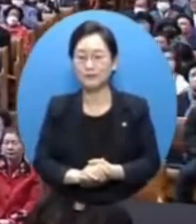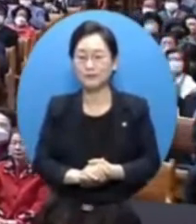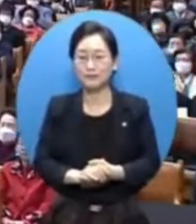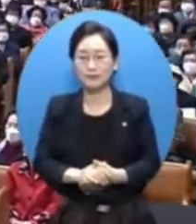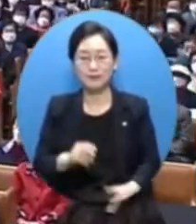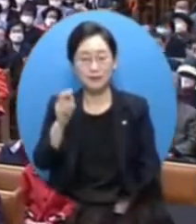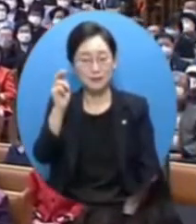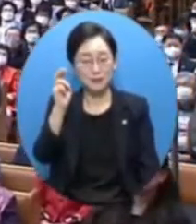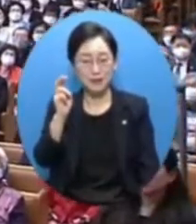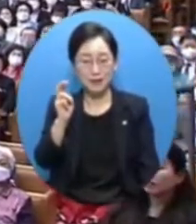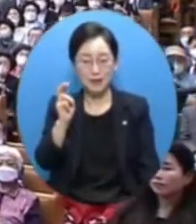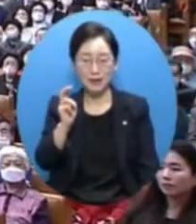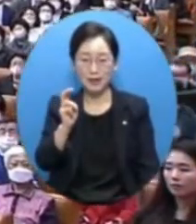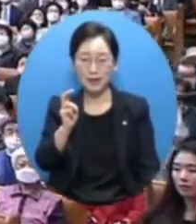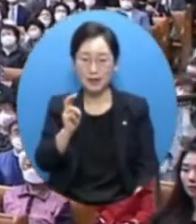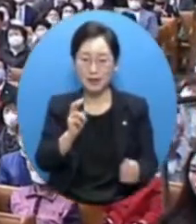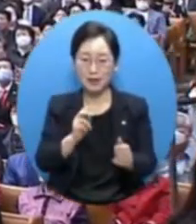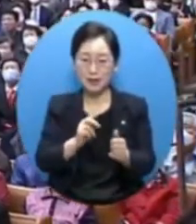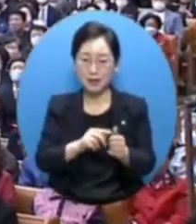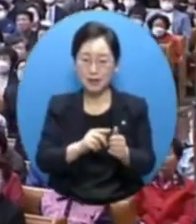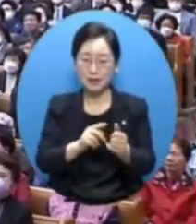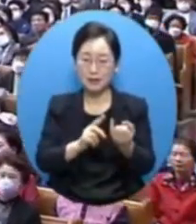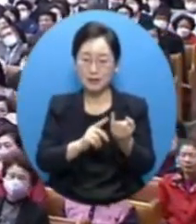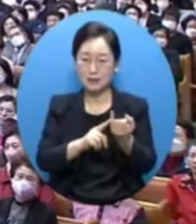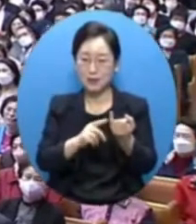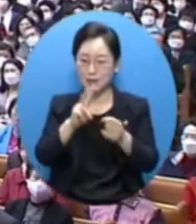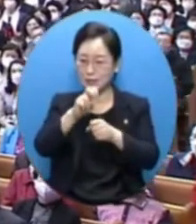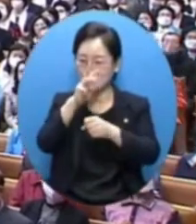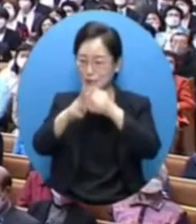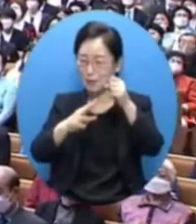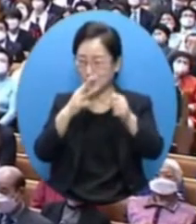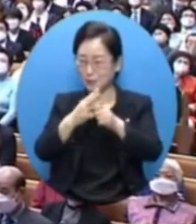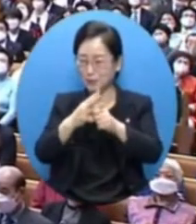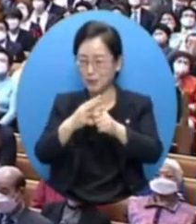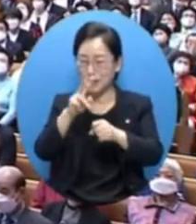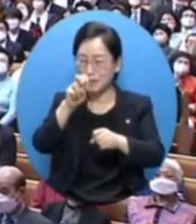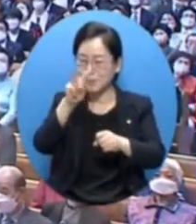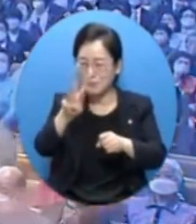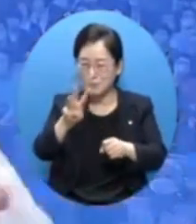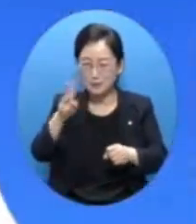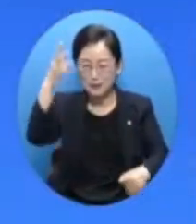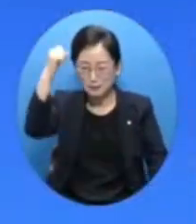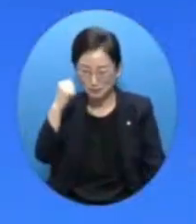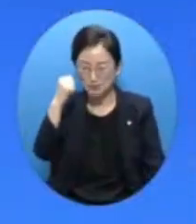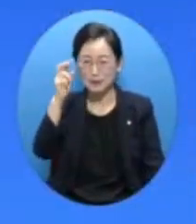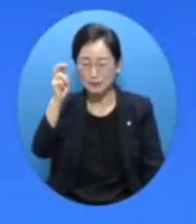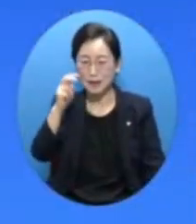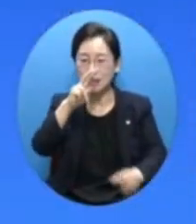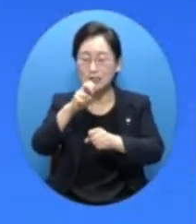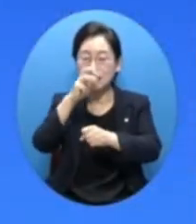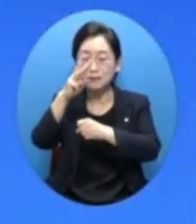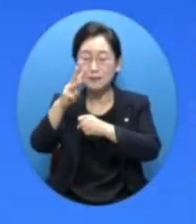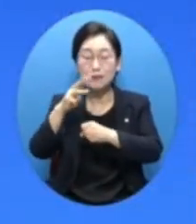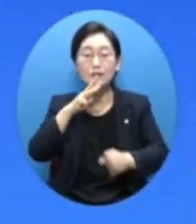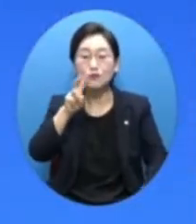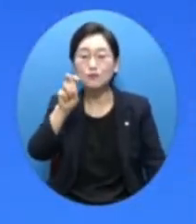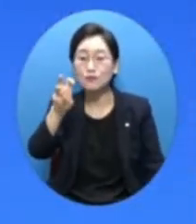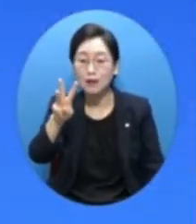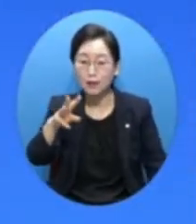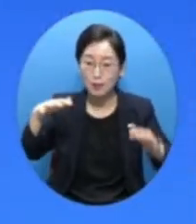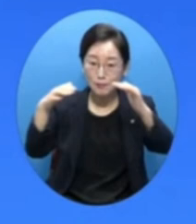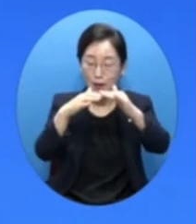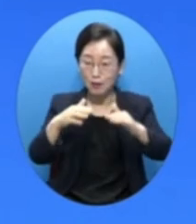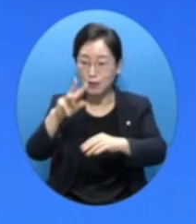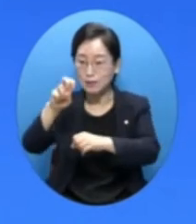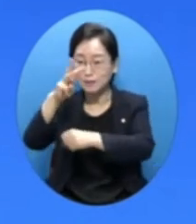아마 이지성 교수가 23이라는 숫자를 잊지 않을 것 같습니다. 23년에 사고가 나서 23년 만에 교수가 됐는데 자기 모교의 교수가